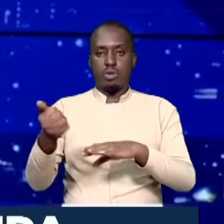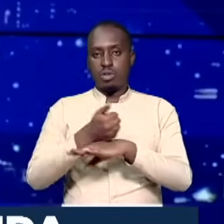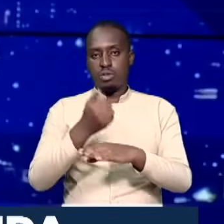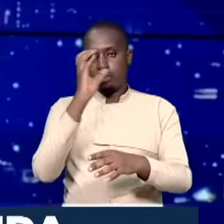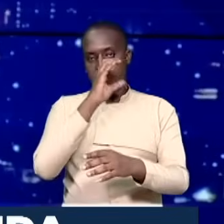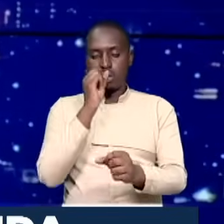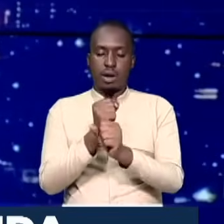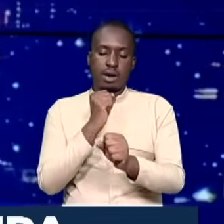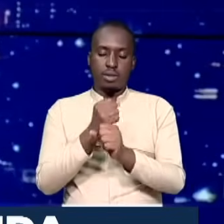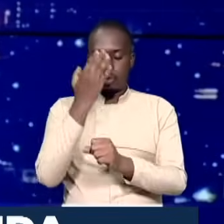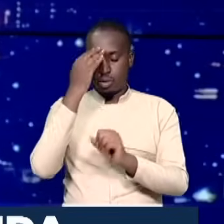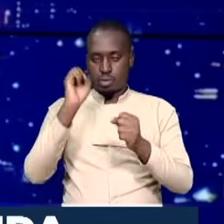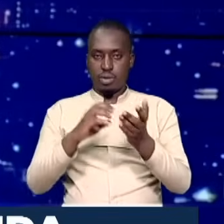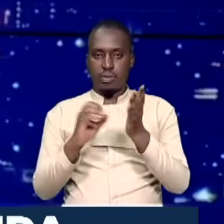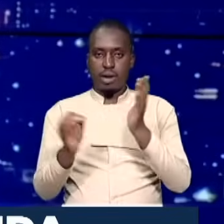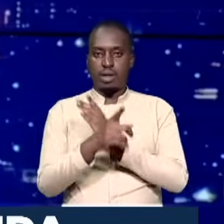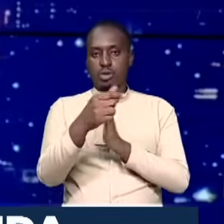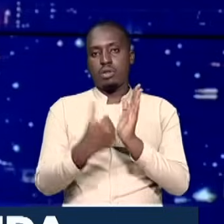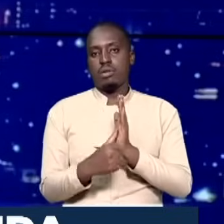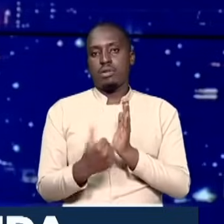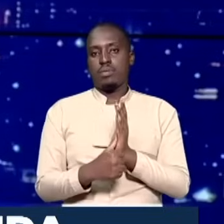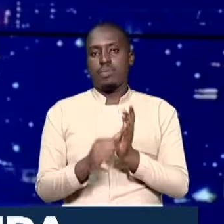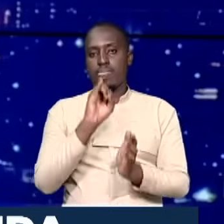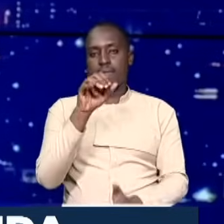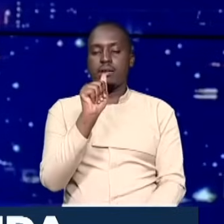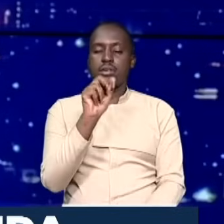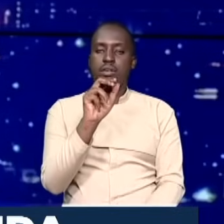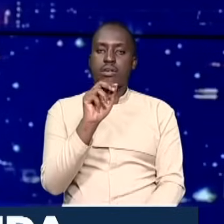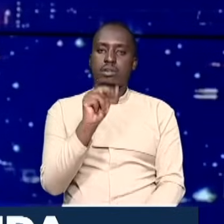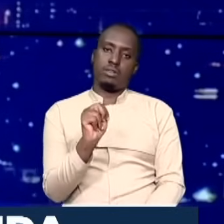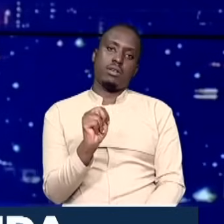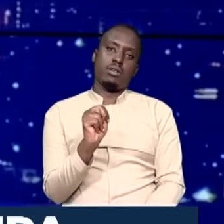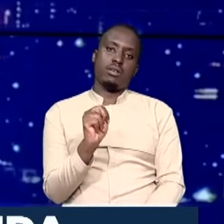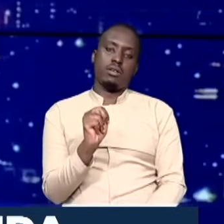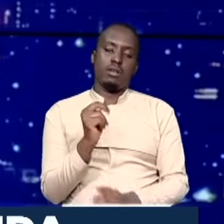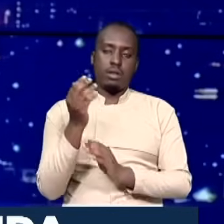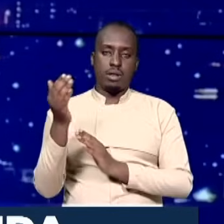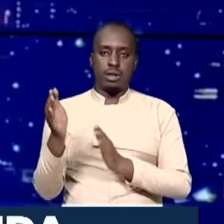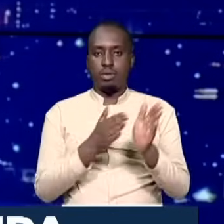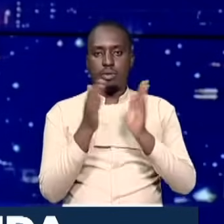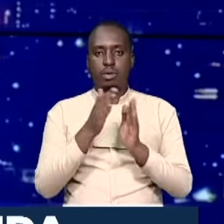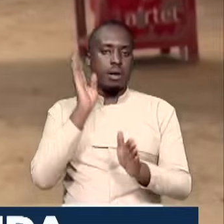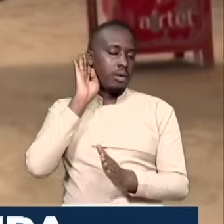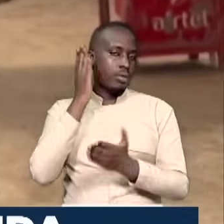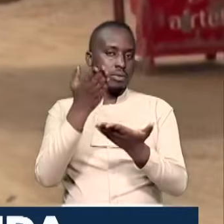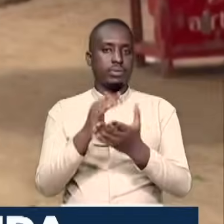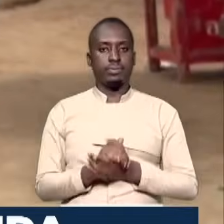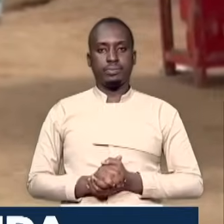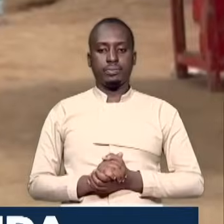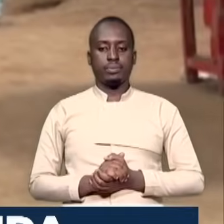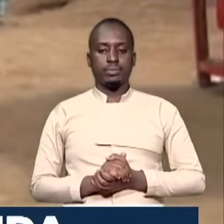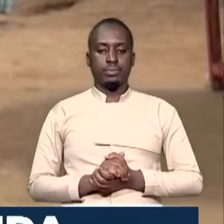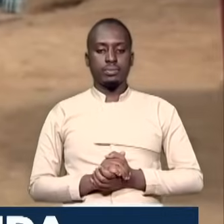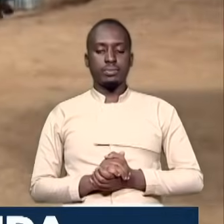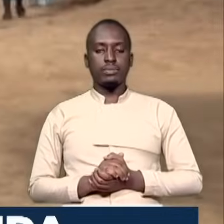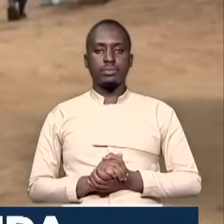zibe zaziba icyo cyuho. Jean-Claude Mutuyezu yadukusanyirije iby'inkuru. Bakurikije